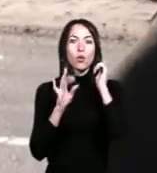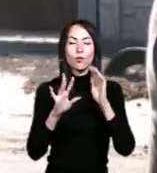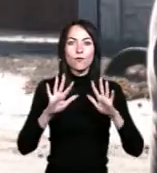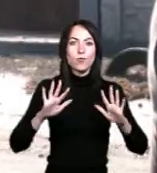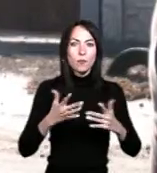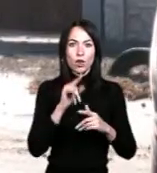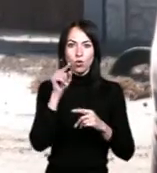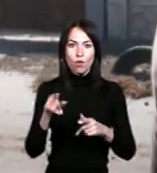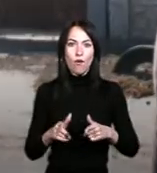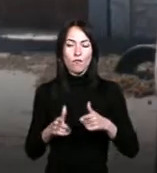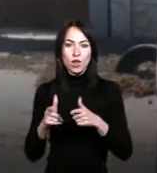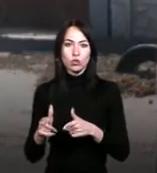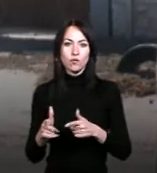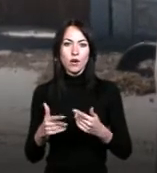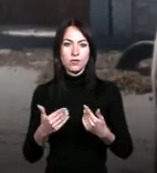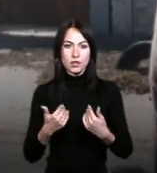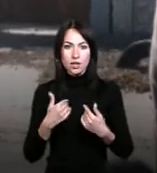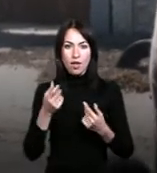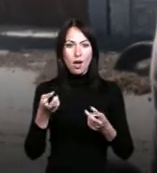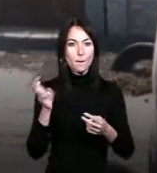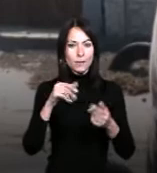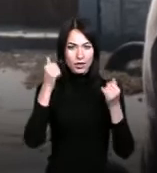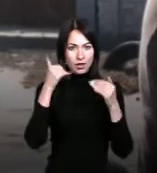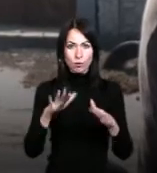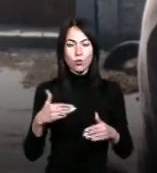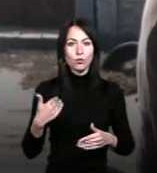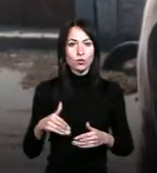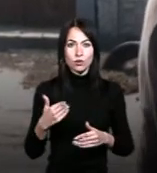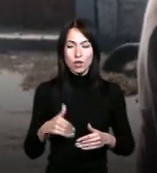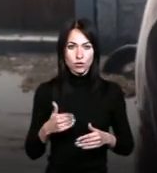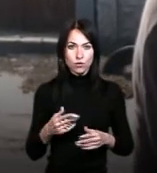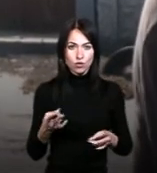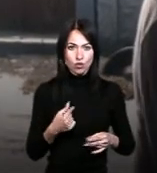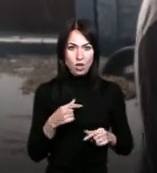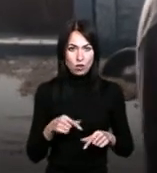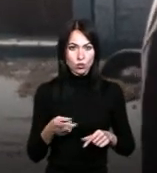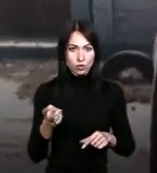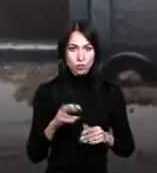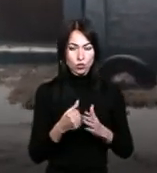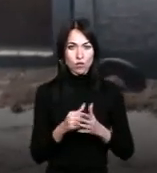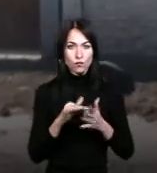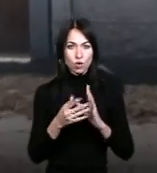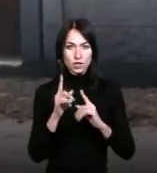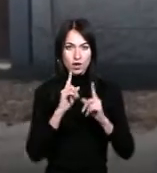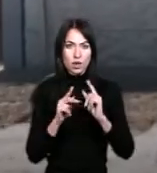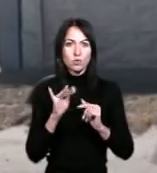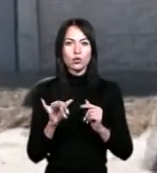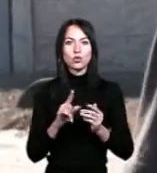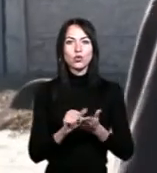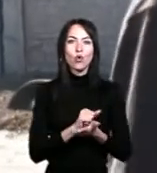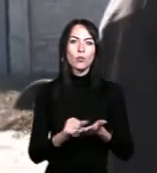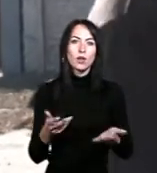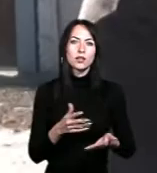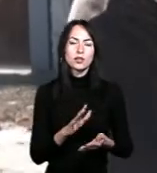Випадково. Я прийшов, не пам'ятаю, зачем я сюди прийшов по совету. Не пам'ятаю, навіщо я прийшов до селищної ради. Чи то документи якісь